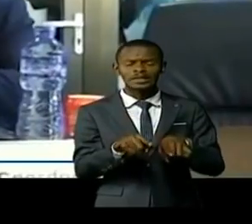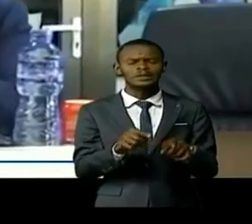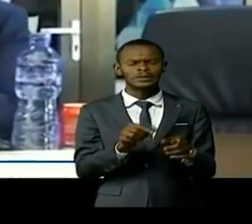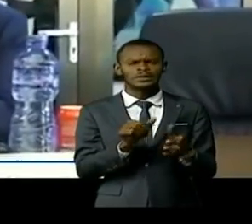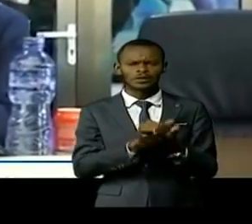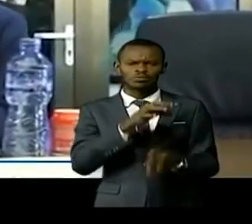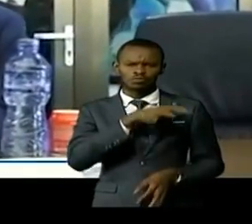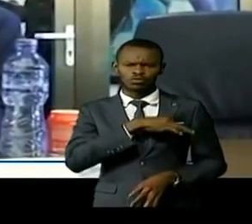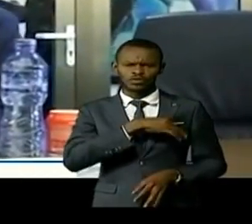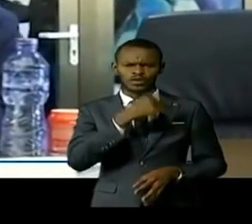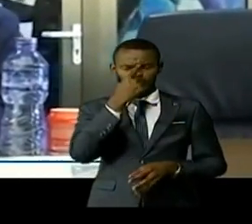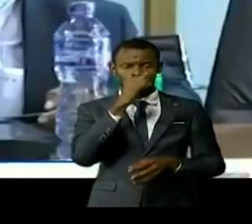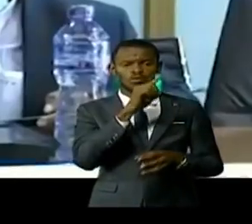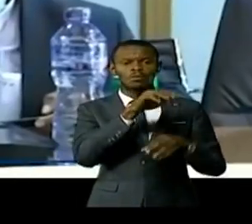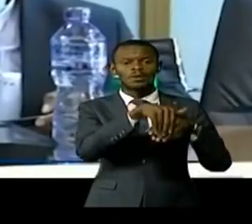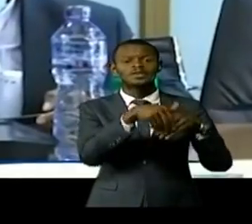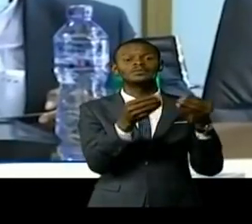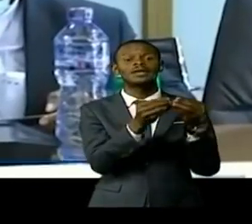Abeba. Je voudrais